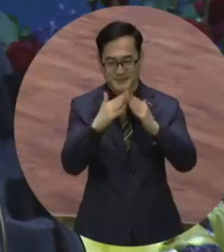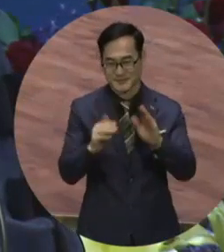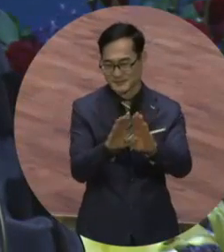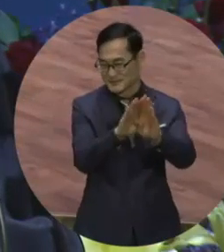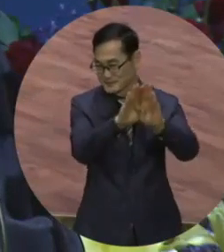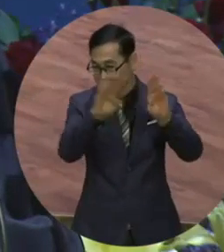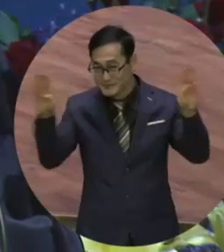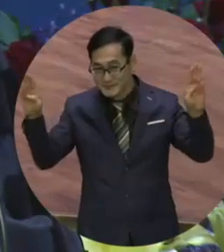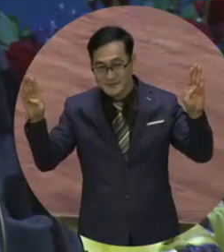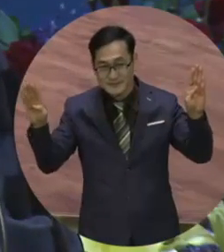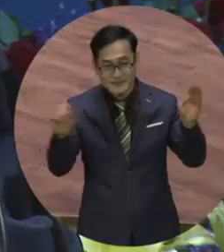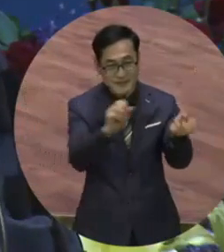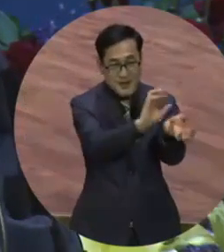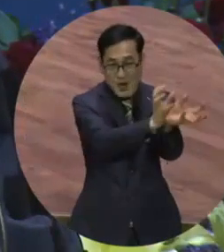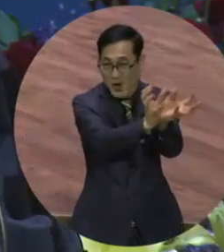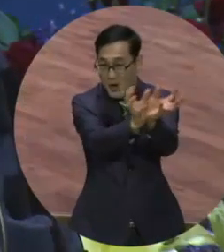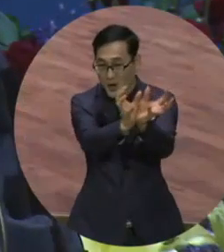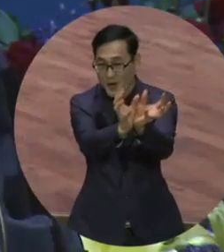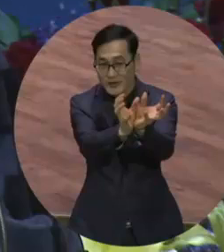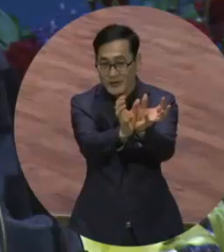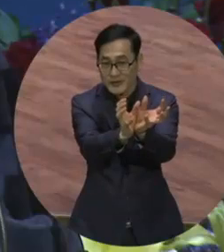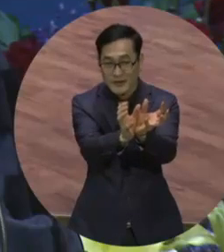벚꽃이 한 그루 있어.